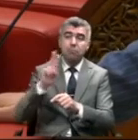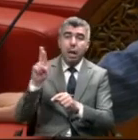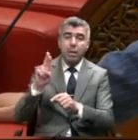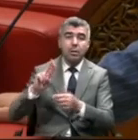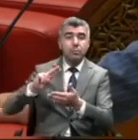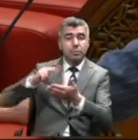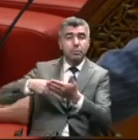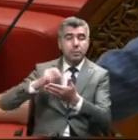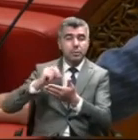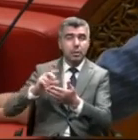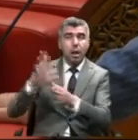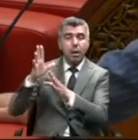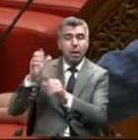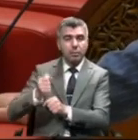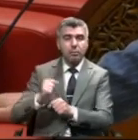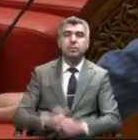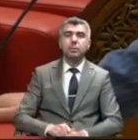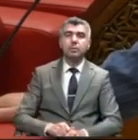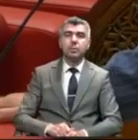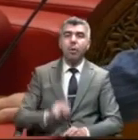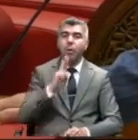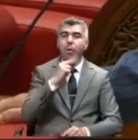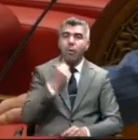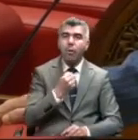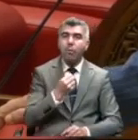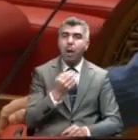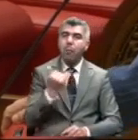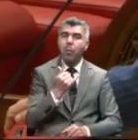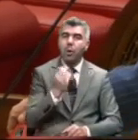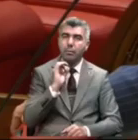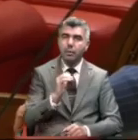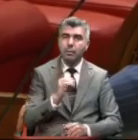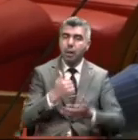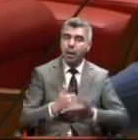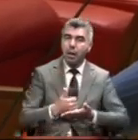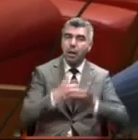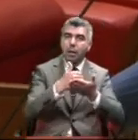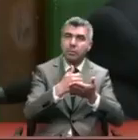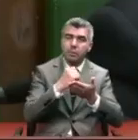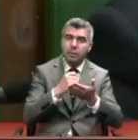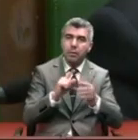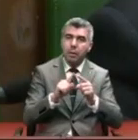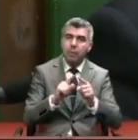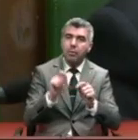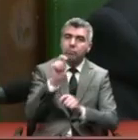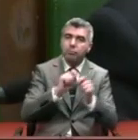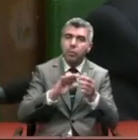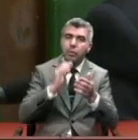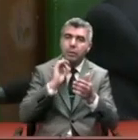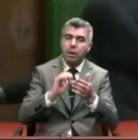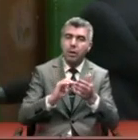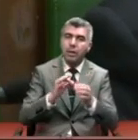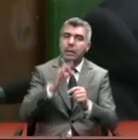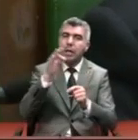ينصره الحكومه خاصها تدخل باش تعالج هذه المعطيات وهذا المدخلات